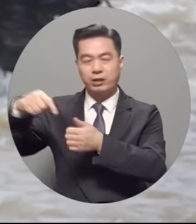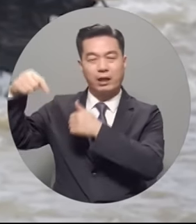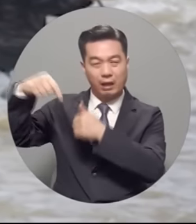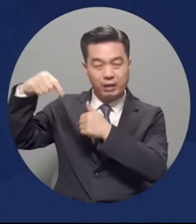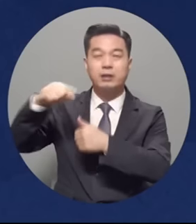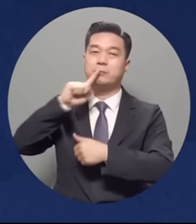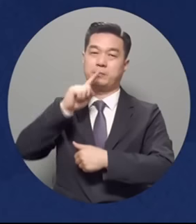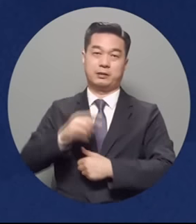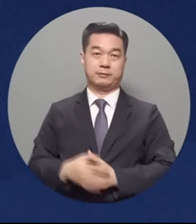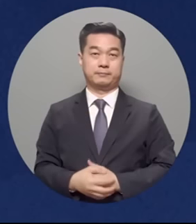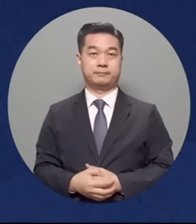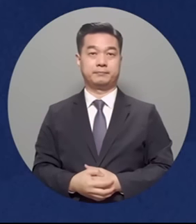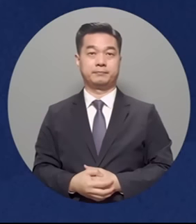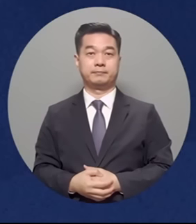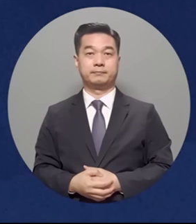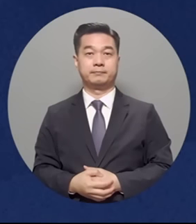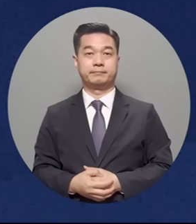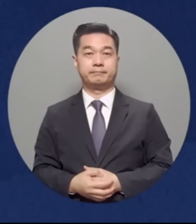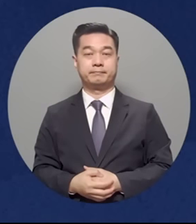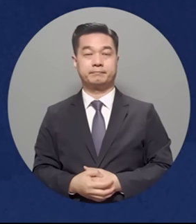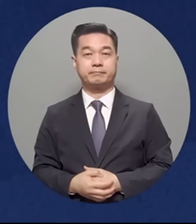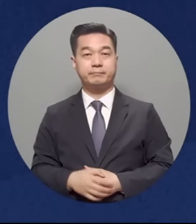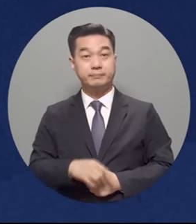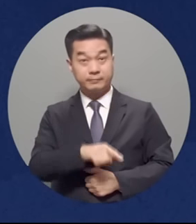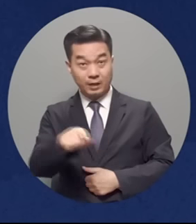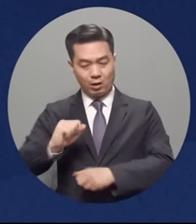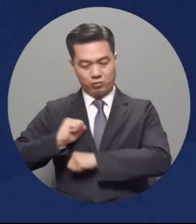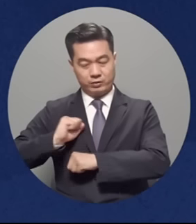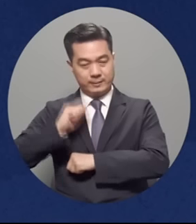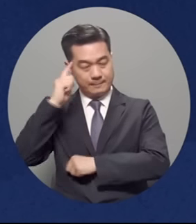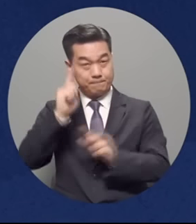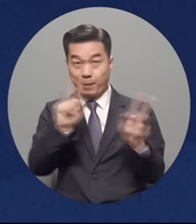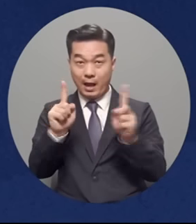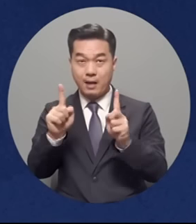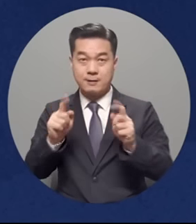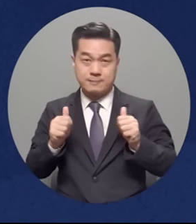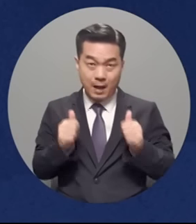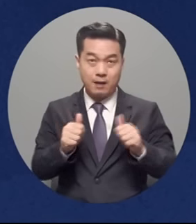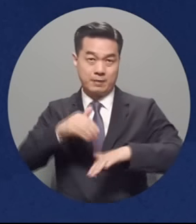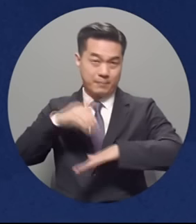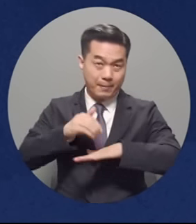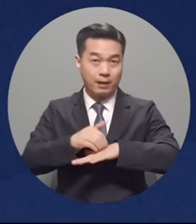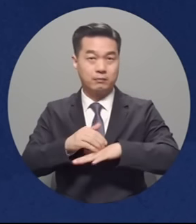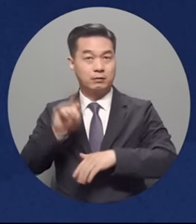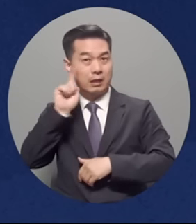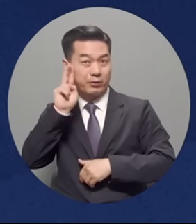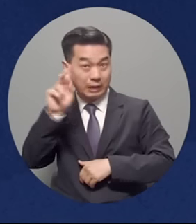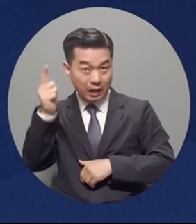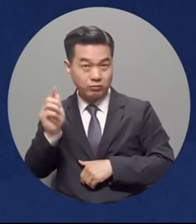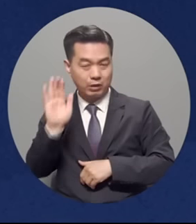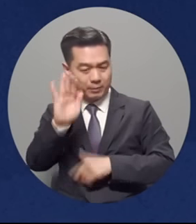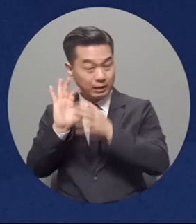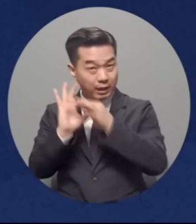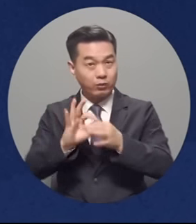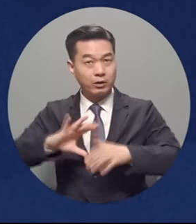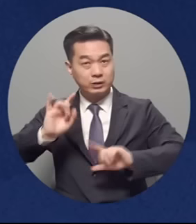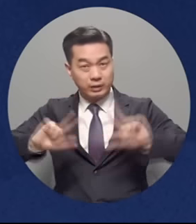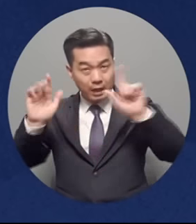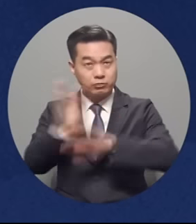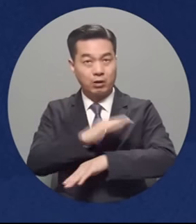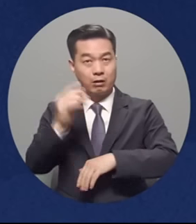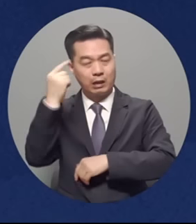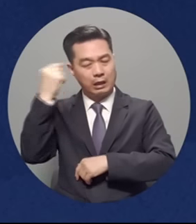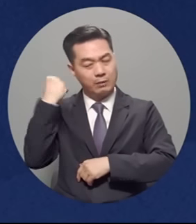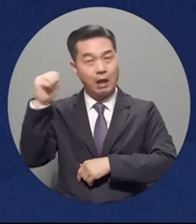설명입니다. 강인하게 이렇게 해야 이게 하루 이틀 갈 거다. 순간부터 막 상에 떨어져서 그러면 안 된다. 이거 강하게 이렇게 또 이게 뭐